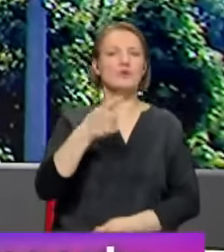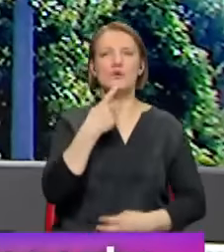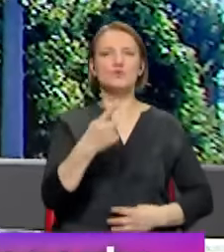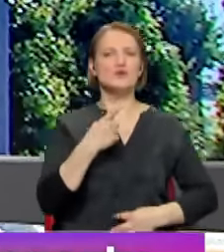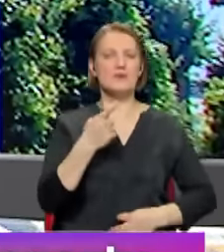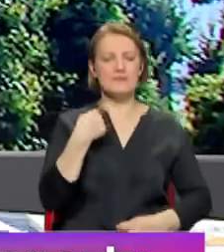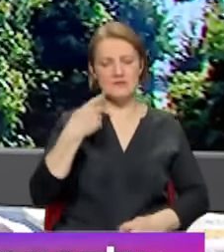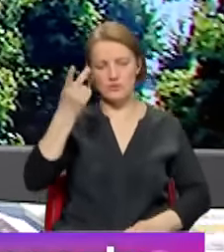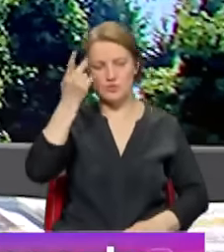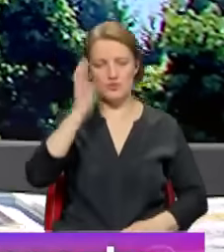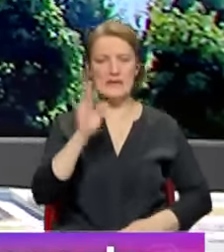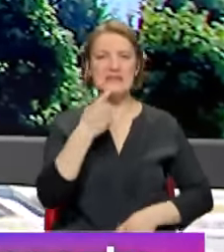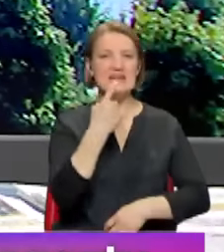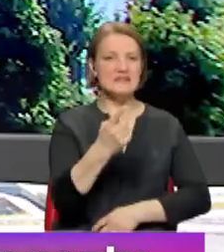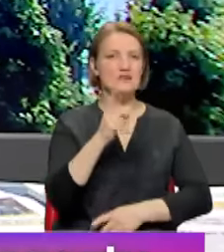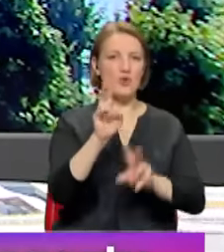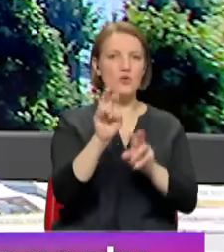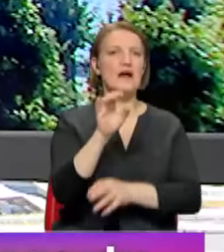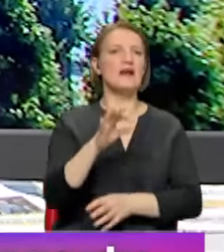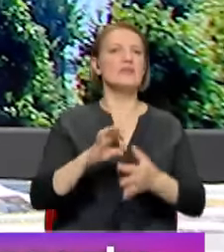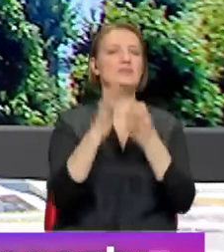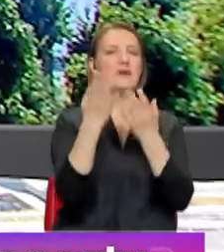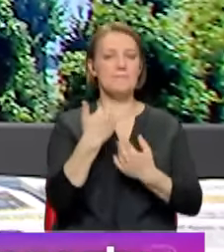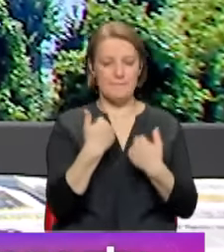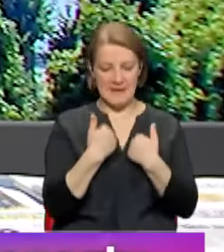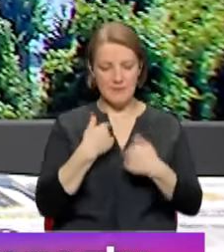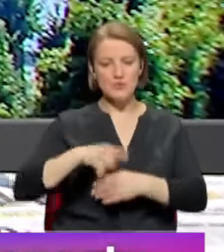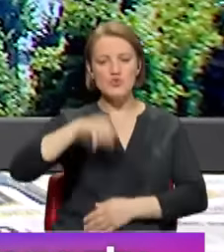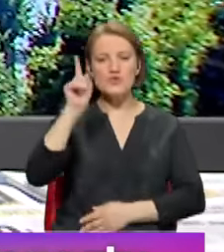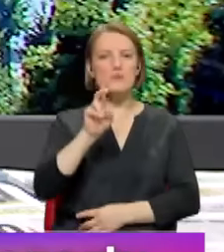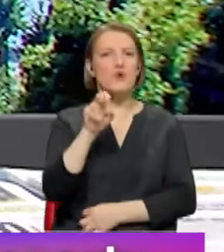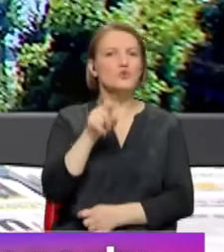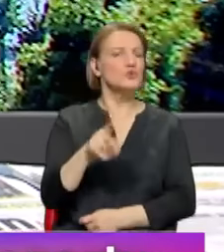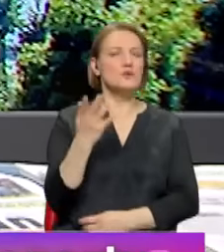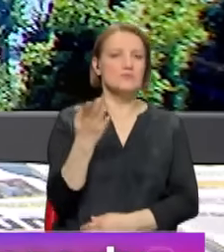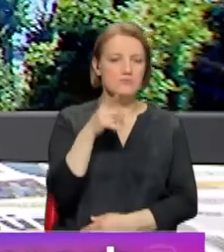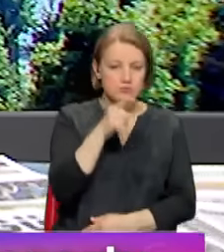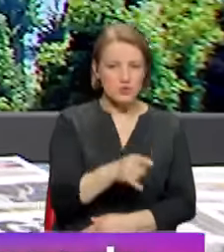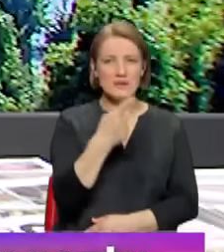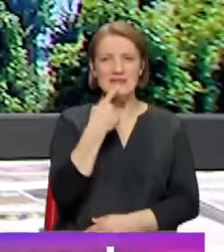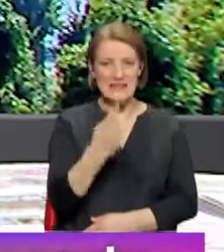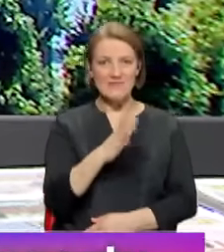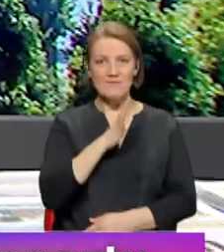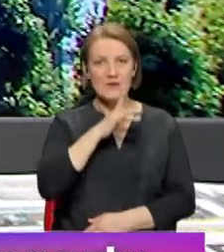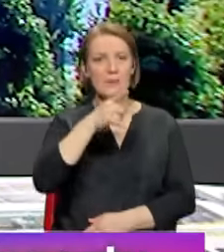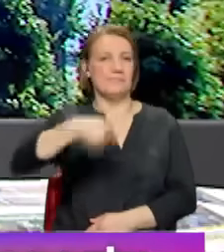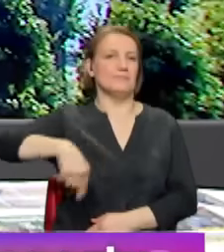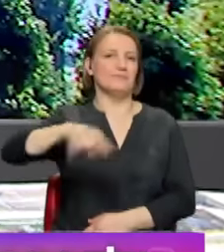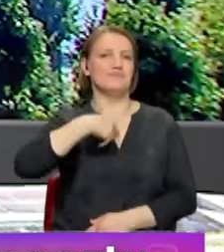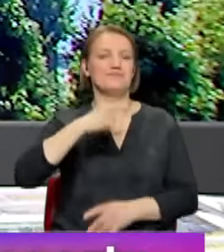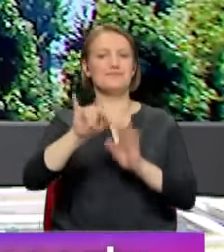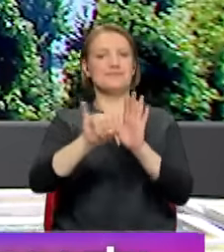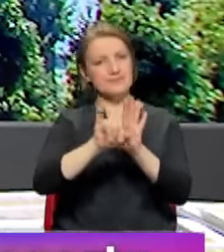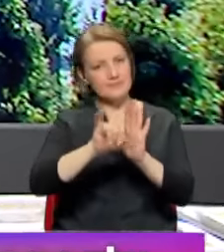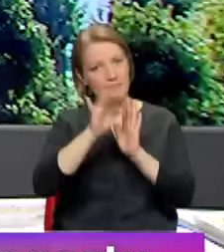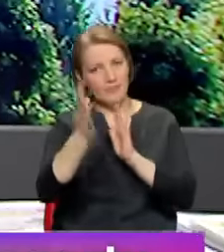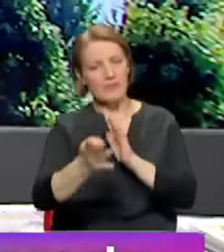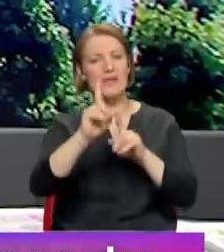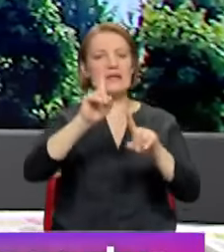konuşacağız? Bizi de unutmayın dediğiniz konular nedir? Benim gündemimde olan konu budur dediklerinizi bize Instagram'dan